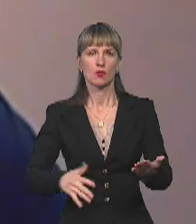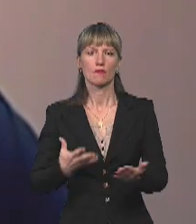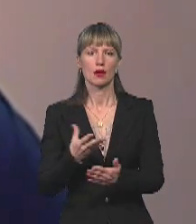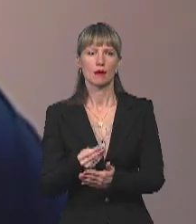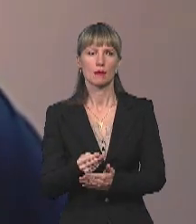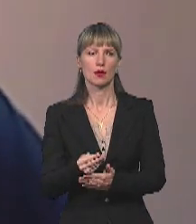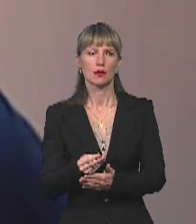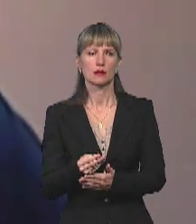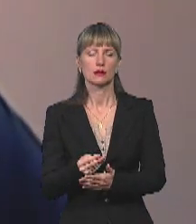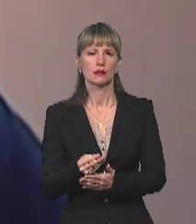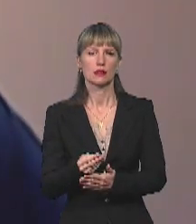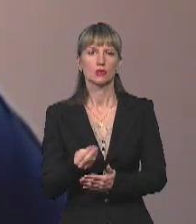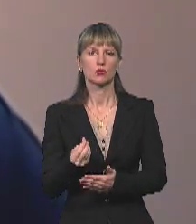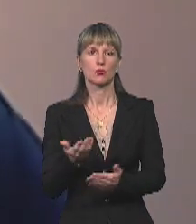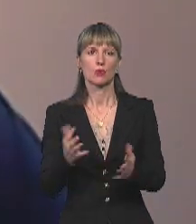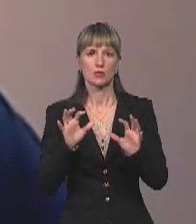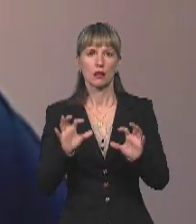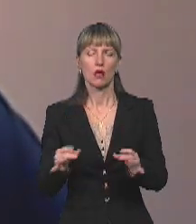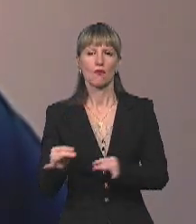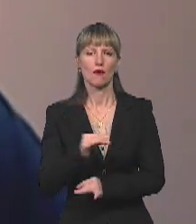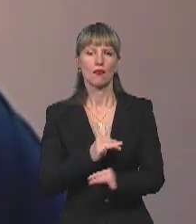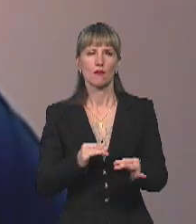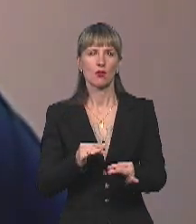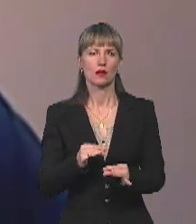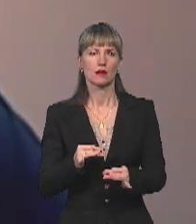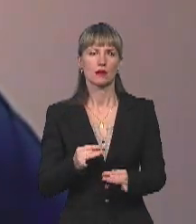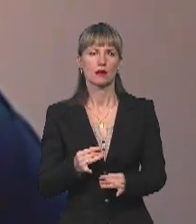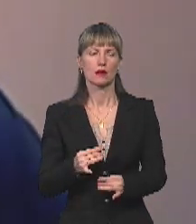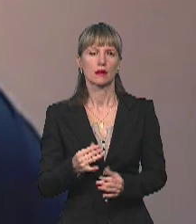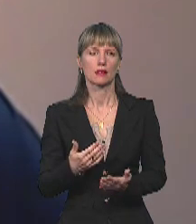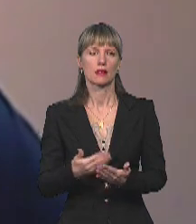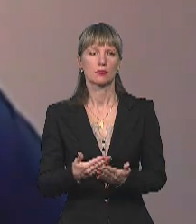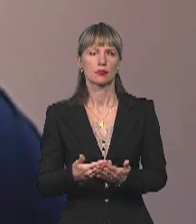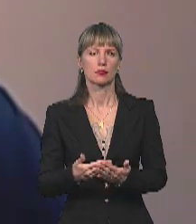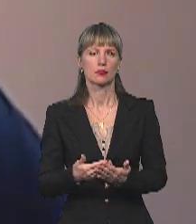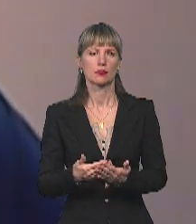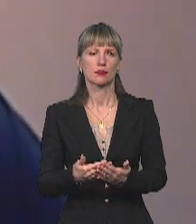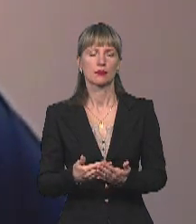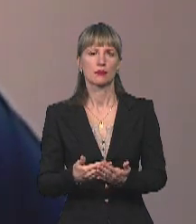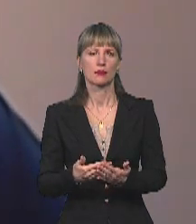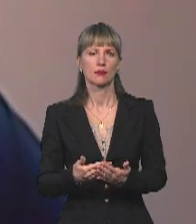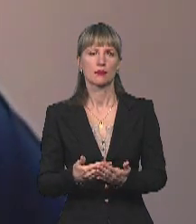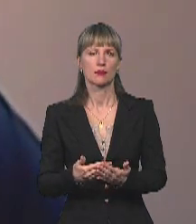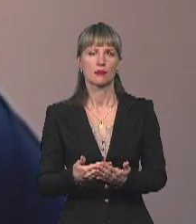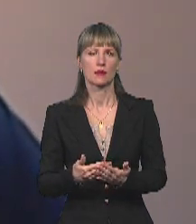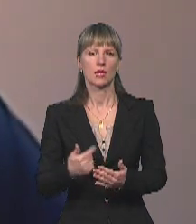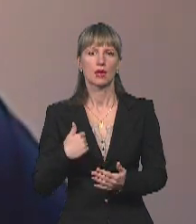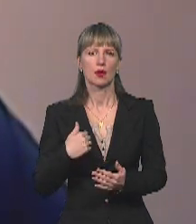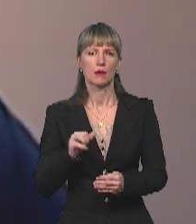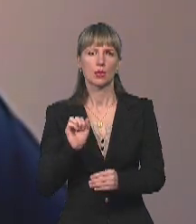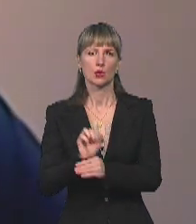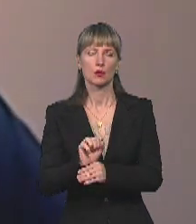певні суми, як то законодавством оговорено, дві треті, да? Або, може, там, призупиняє